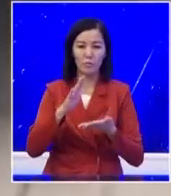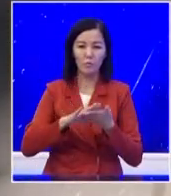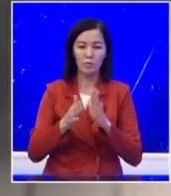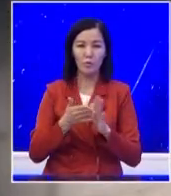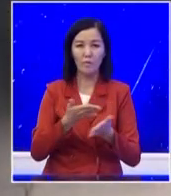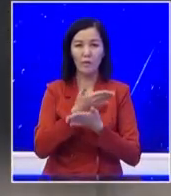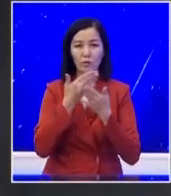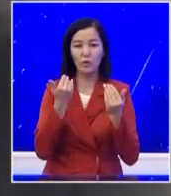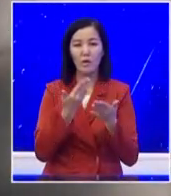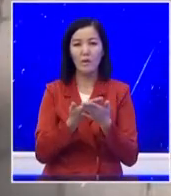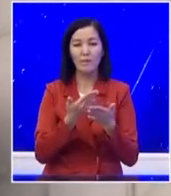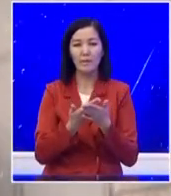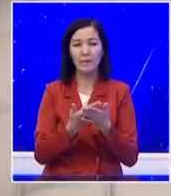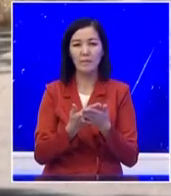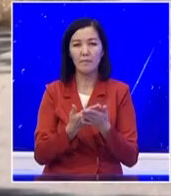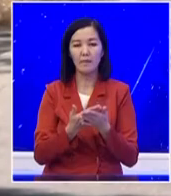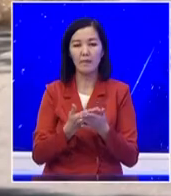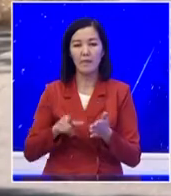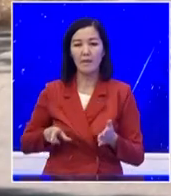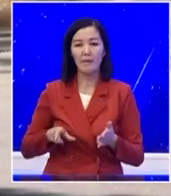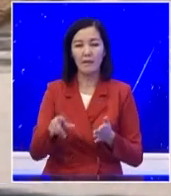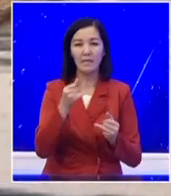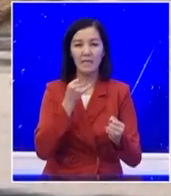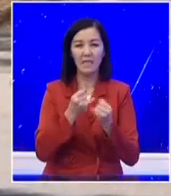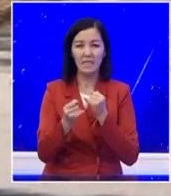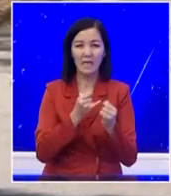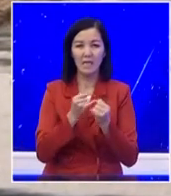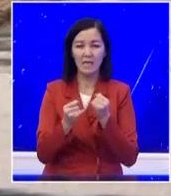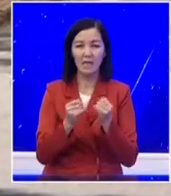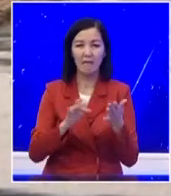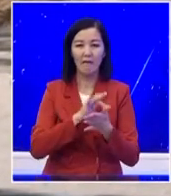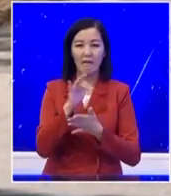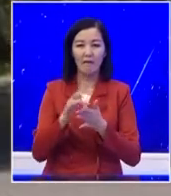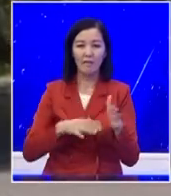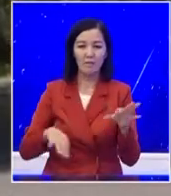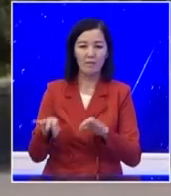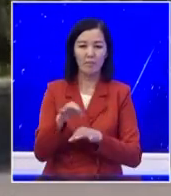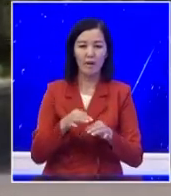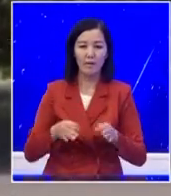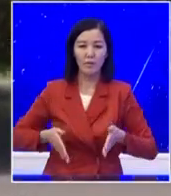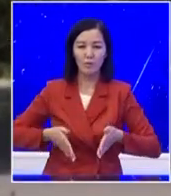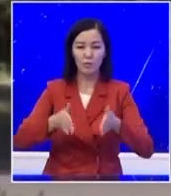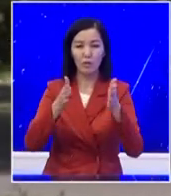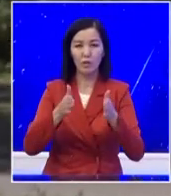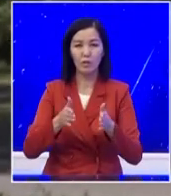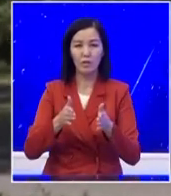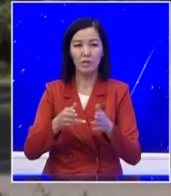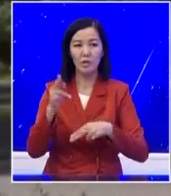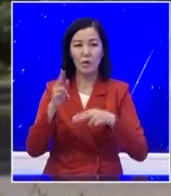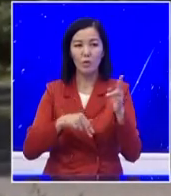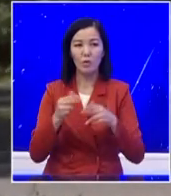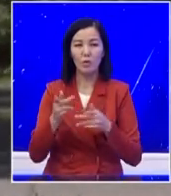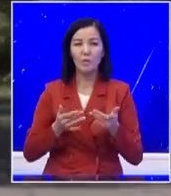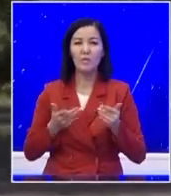жасалмаған. Мәселен, тактильді жолдар. Зағиптарға қала ішіне бағыт-бағдар, нұсқар арнайы төселімдер, заманауи құрылыс талаптарының